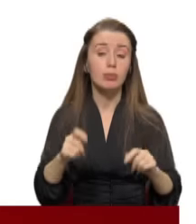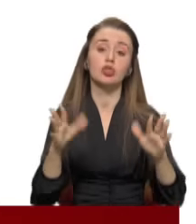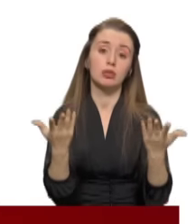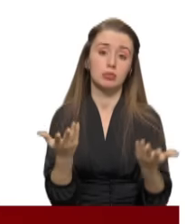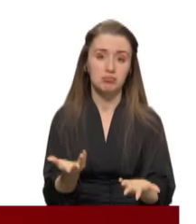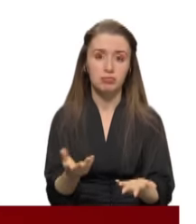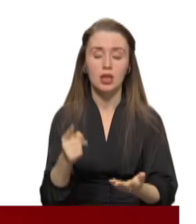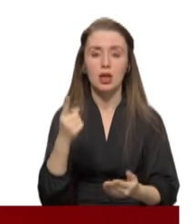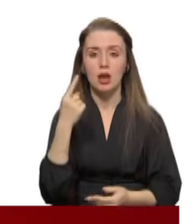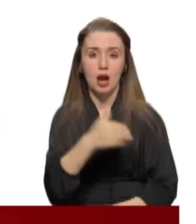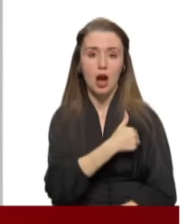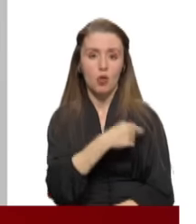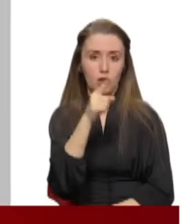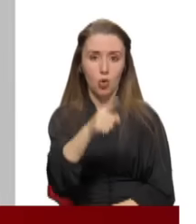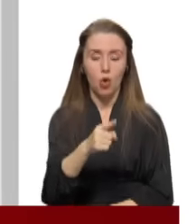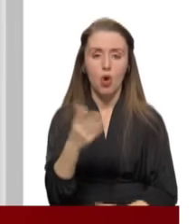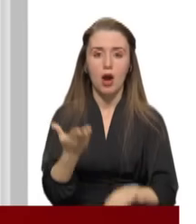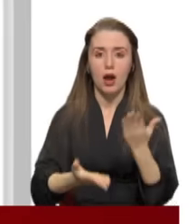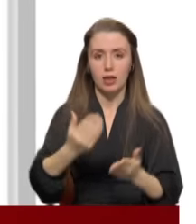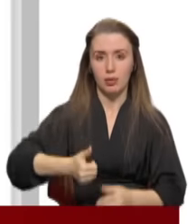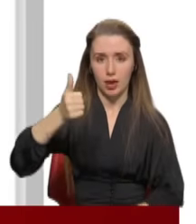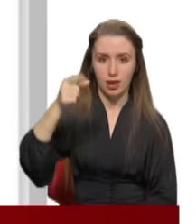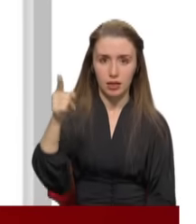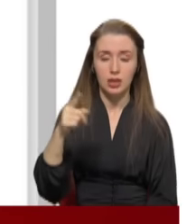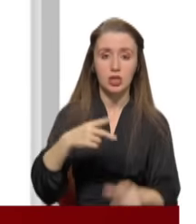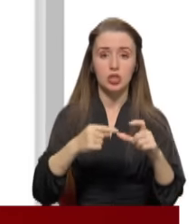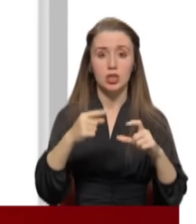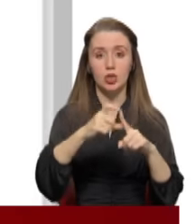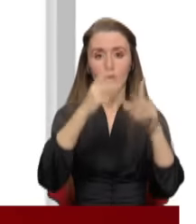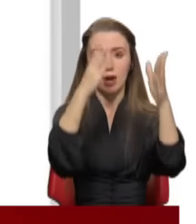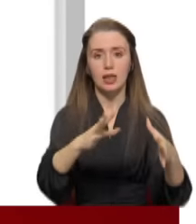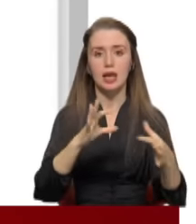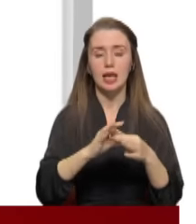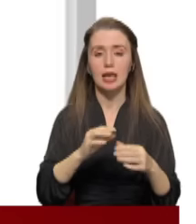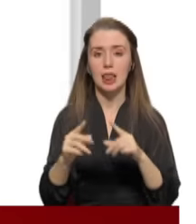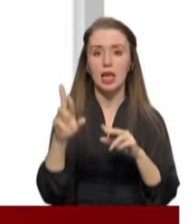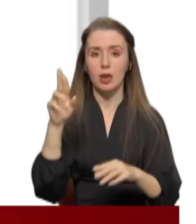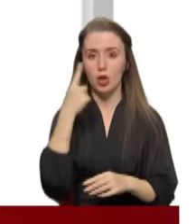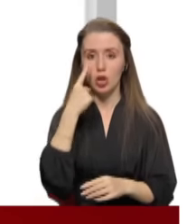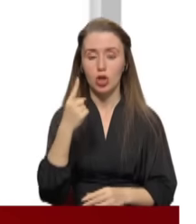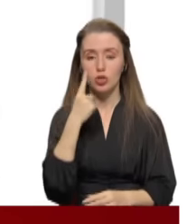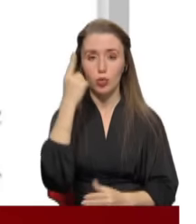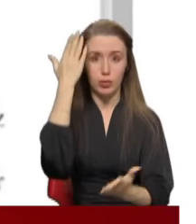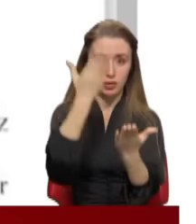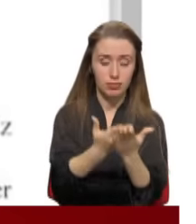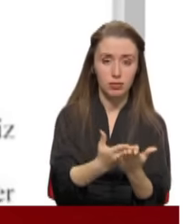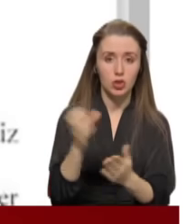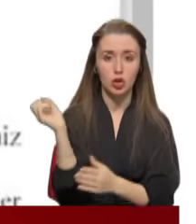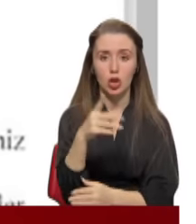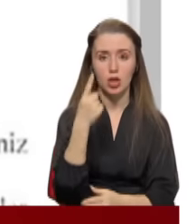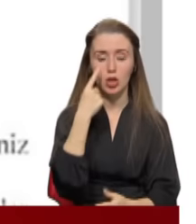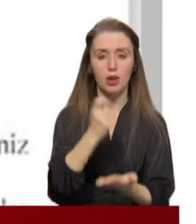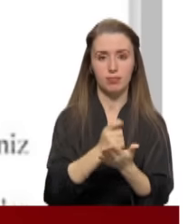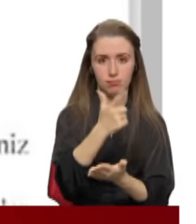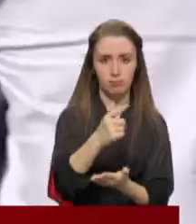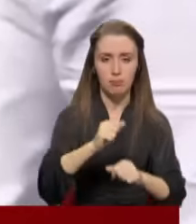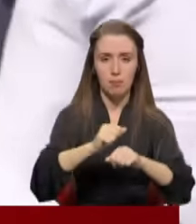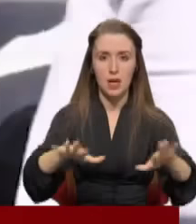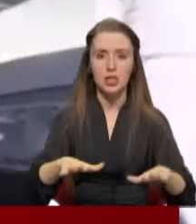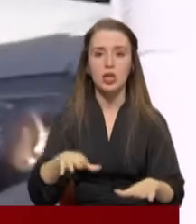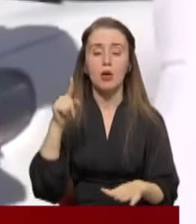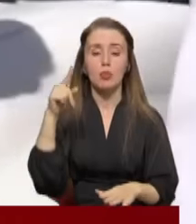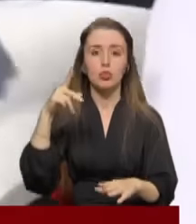davranıyor. Avukat Hüseyin Ersöz, Adalet Bakanlığı'nın Çetin Doğan'la ilgili adli tıp raporunu Cumhurbaşkanlığına gönderdiğine dair yazıyı da paylaştı. Adli